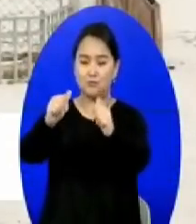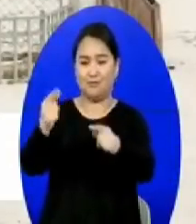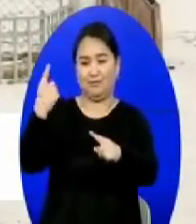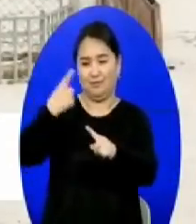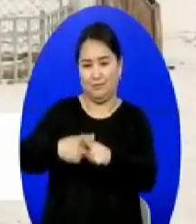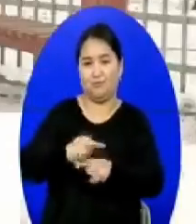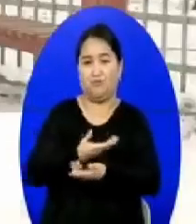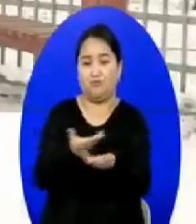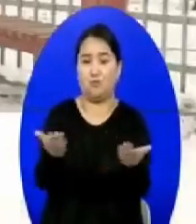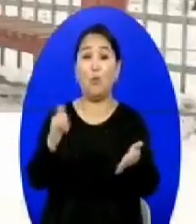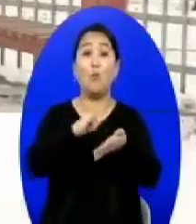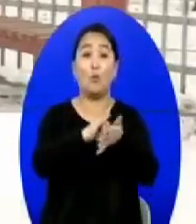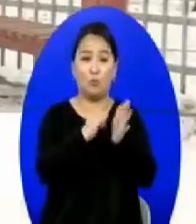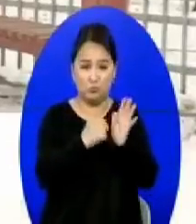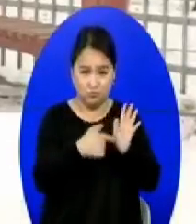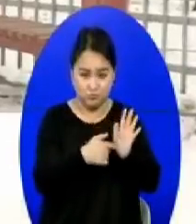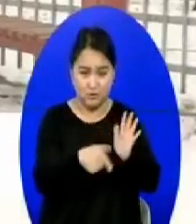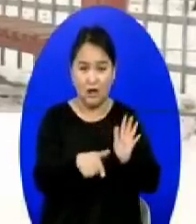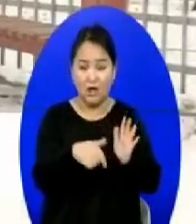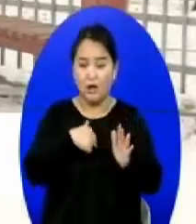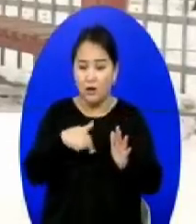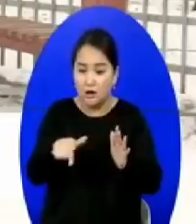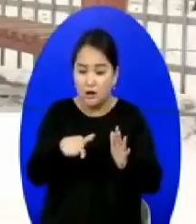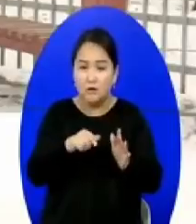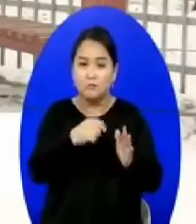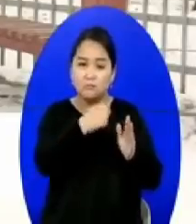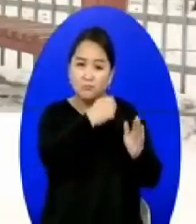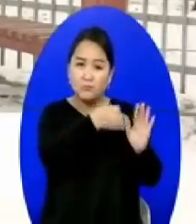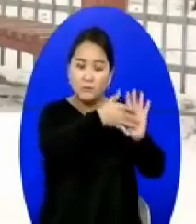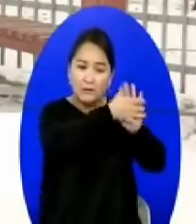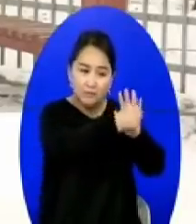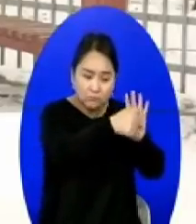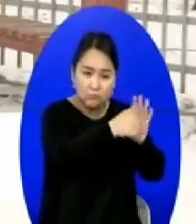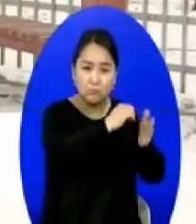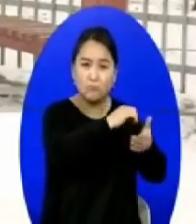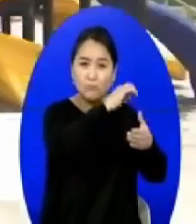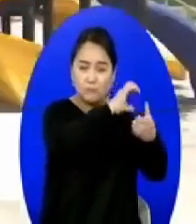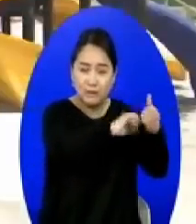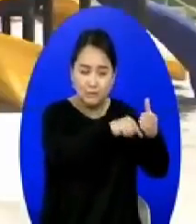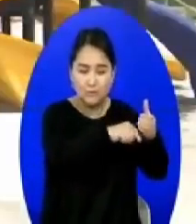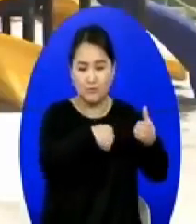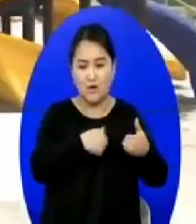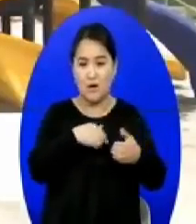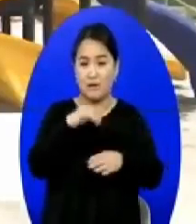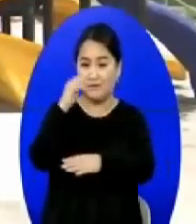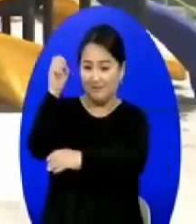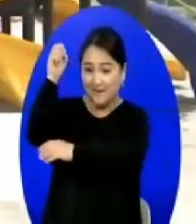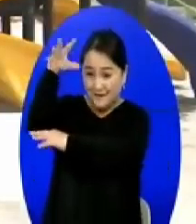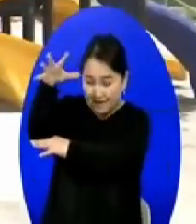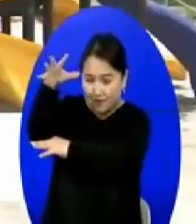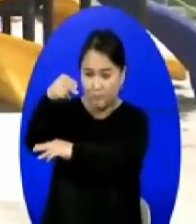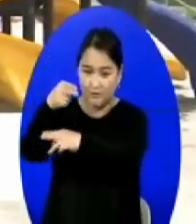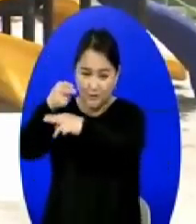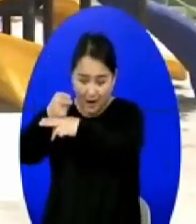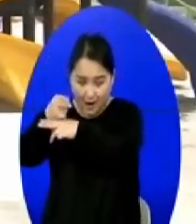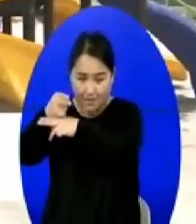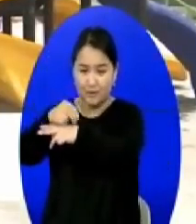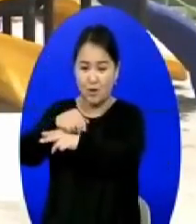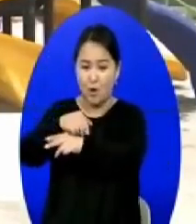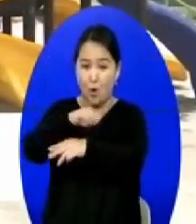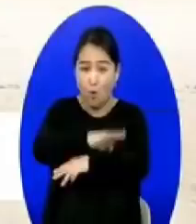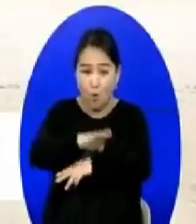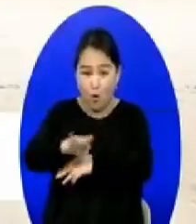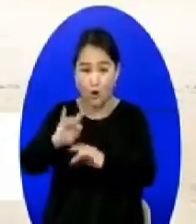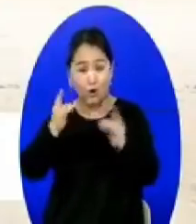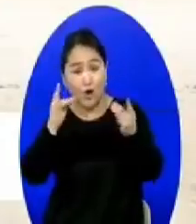хөрөнгө гэсэн үг ээ. Энэ хөрөнгөөр дэд бүтцийг сайжруулах, нийтийн эзэмшлийн зам талбайн тогтцолт, гэрэлтүүлэг, камержуулалт, хүүхдийн тоглоомын